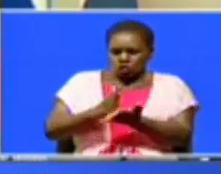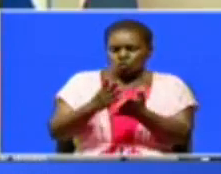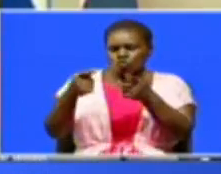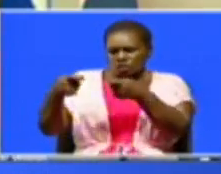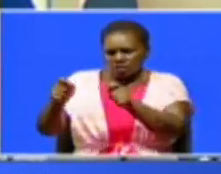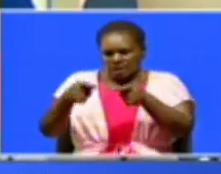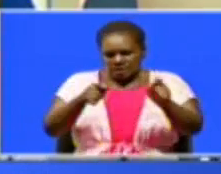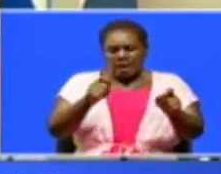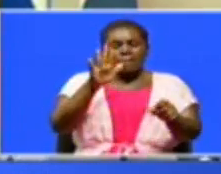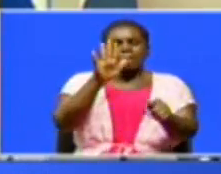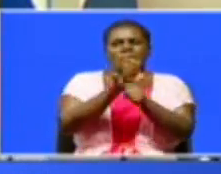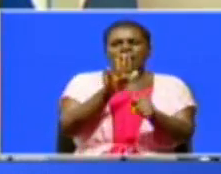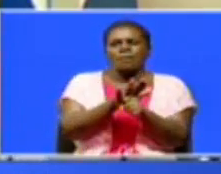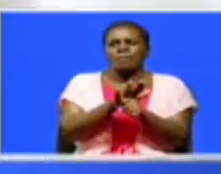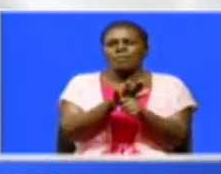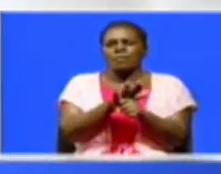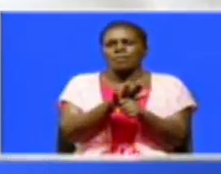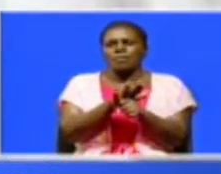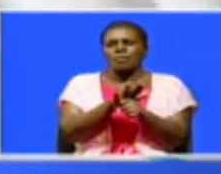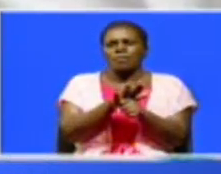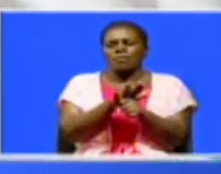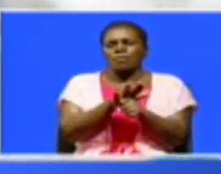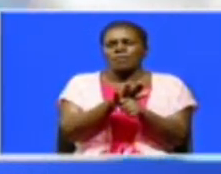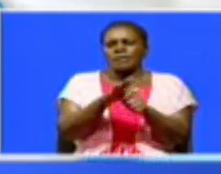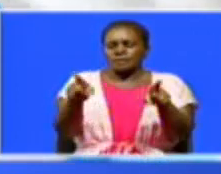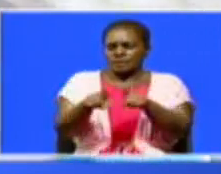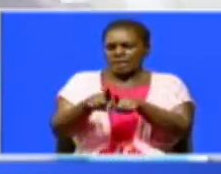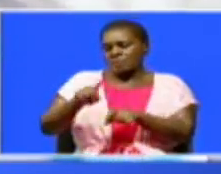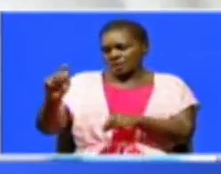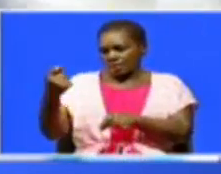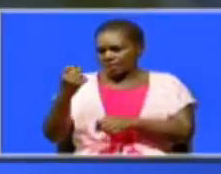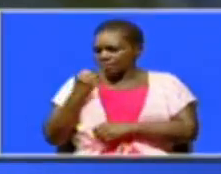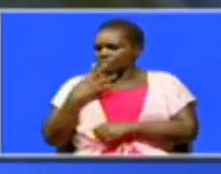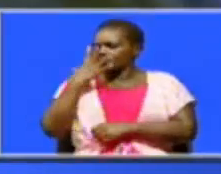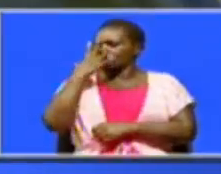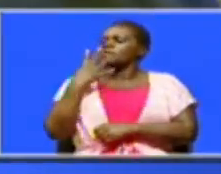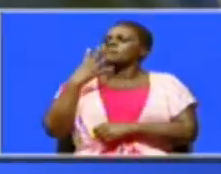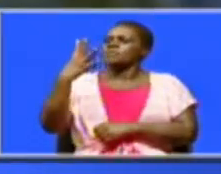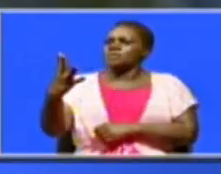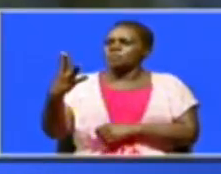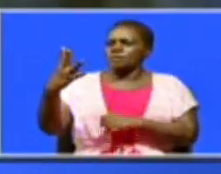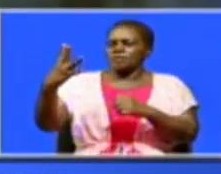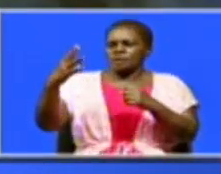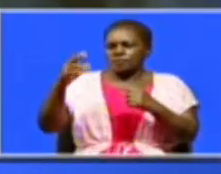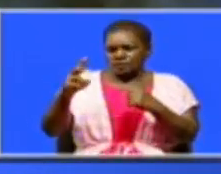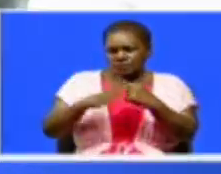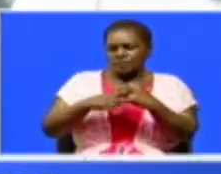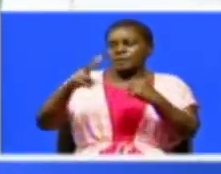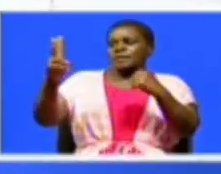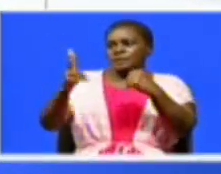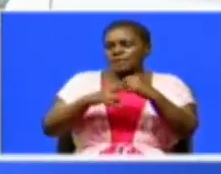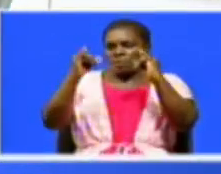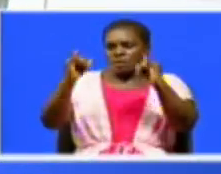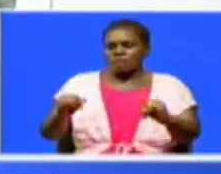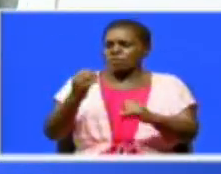majaribio yanayostahili. Fauka ya hayo, Kenya imerekodi visa 497 vya maambukizi mapya ya virusi